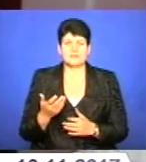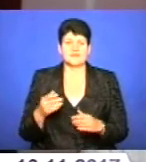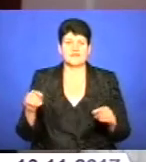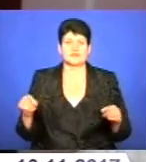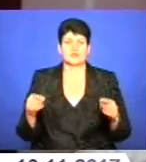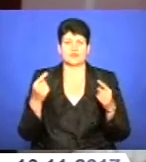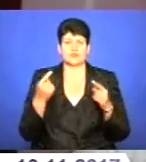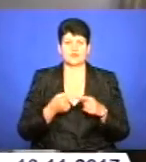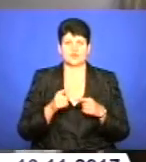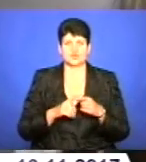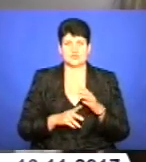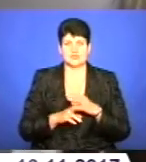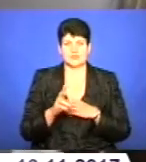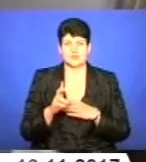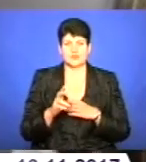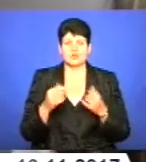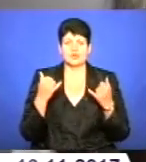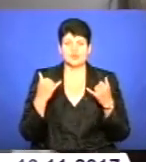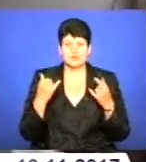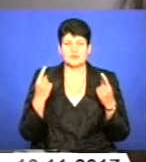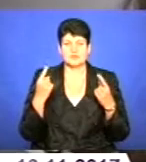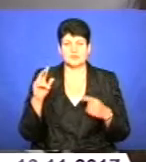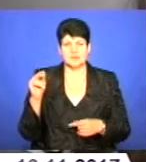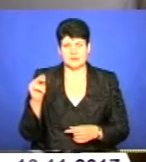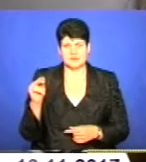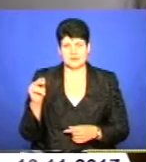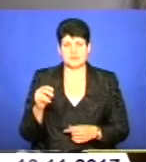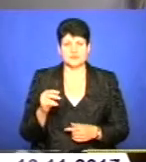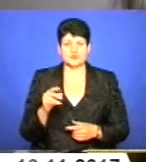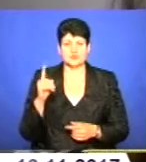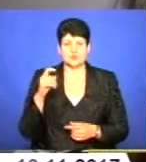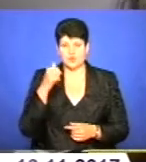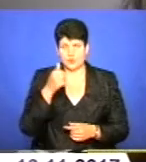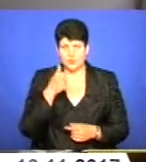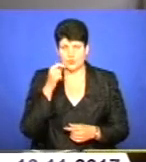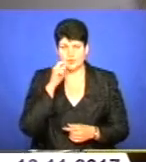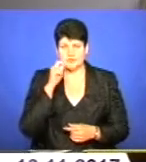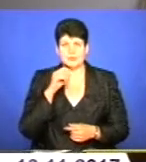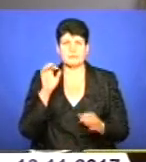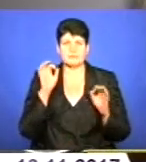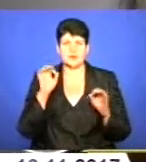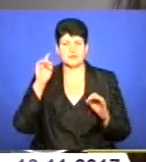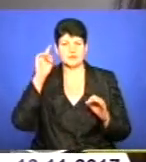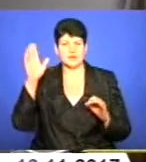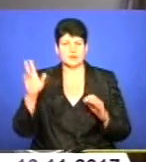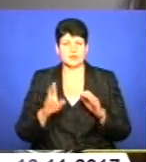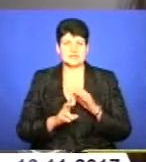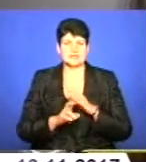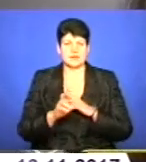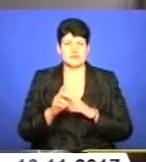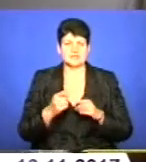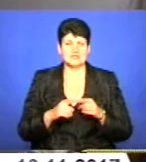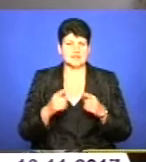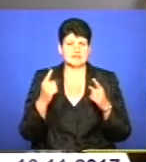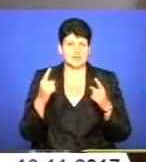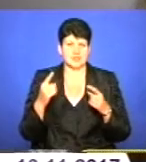відроджували цю церкву. Сьогодні взагалі величезна дата, сторіччя Української православної церкви. Це досить велика дата,